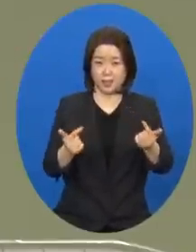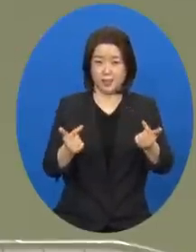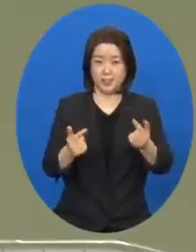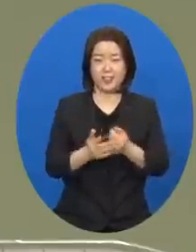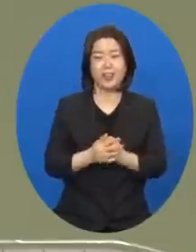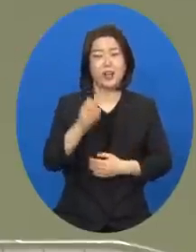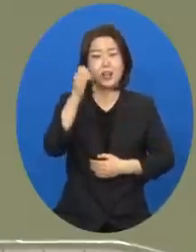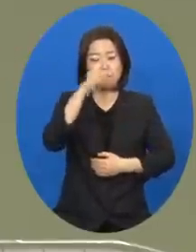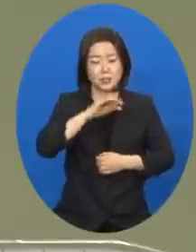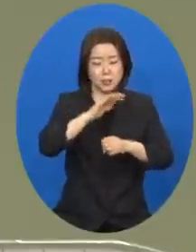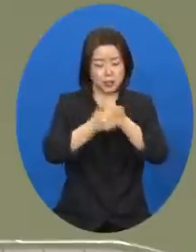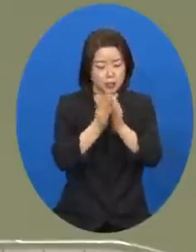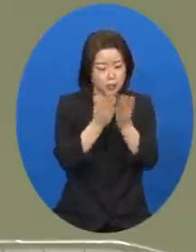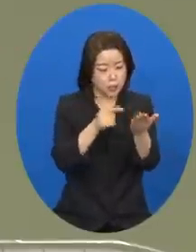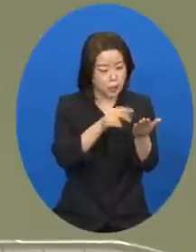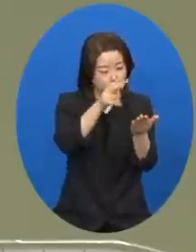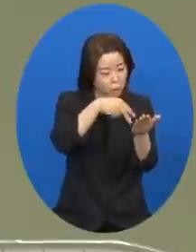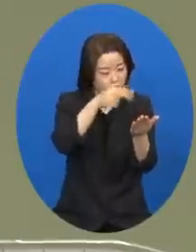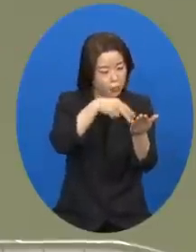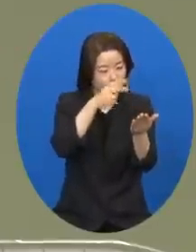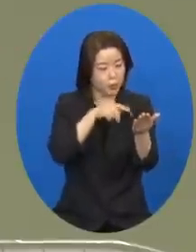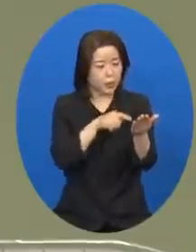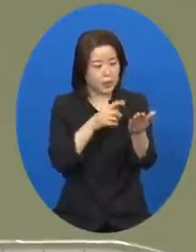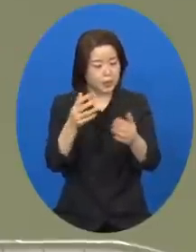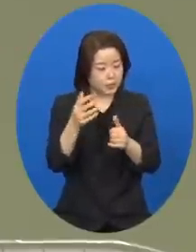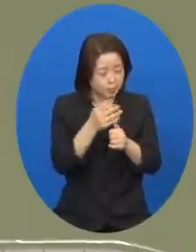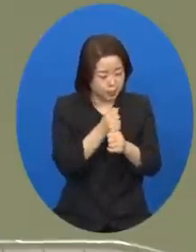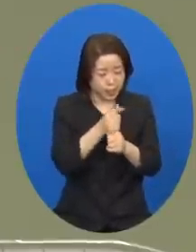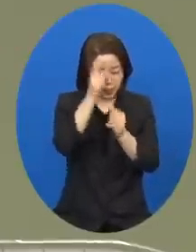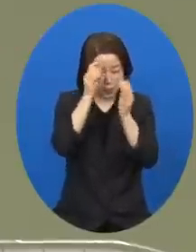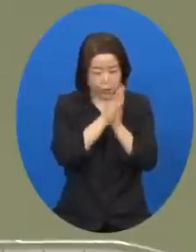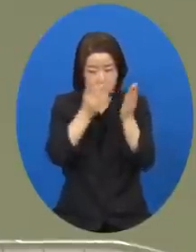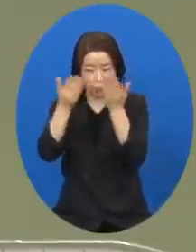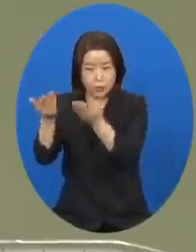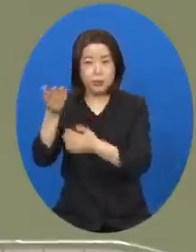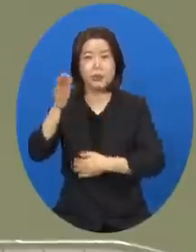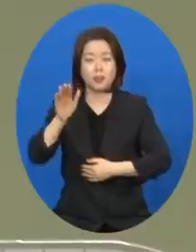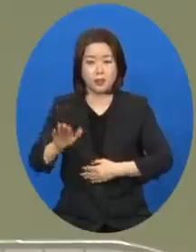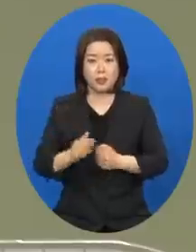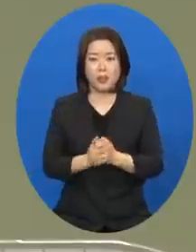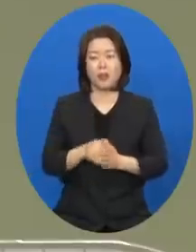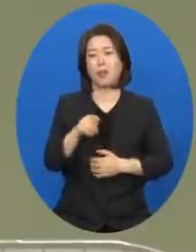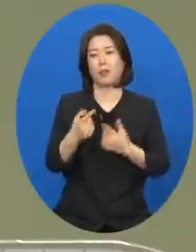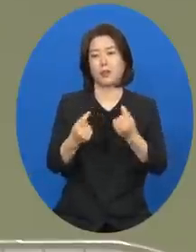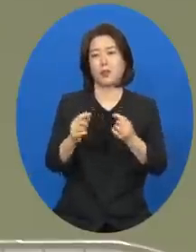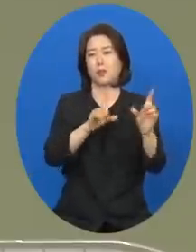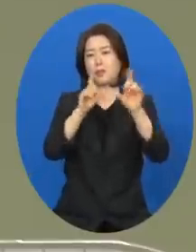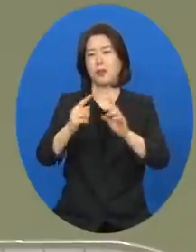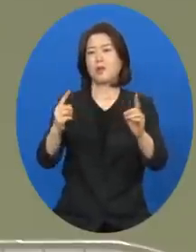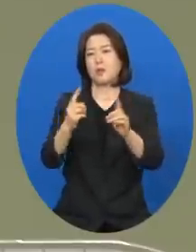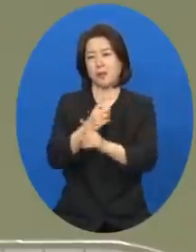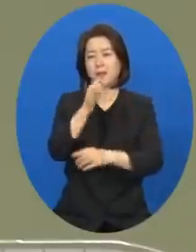그저 성경만 읽고 붙잡고 기도한 건데 어떻게 그런 역사가 일어나나.